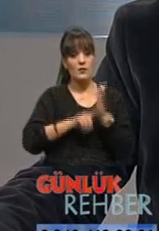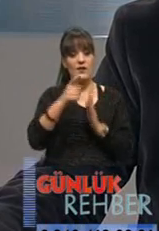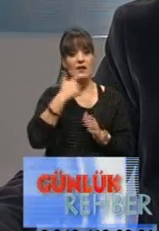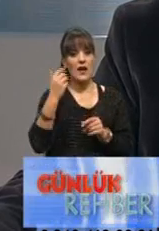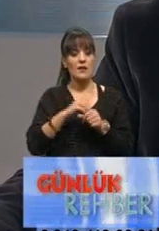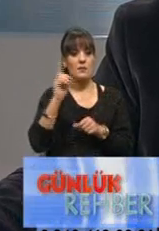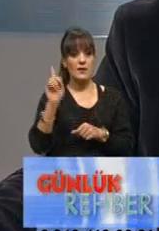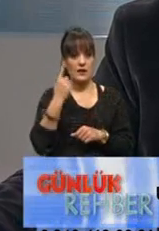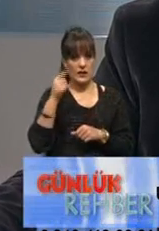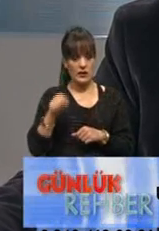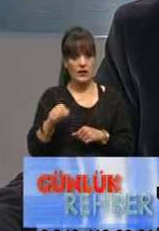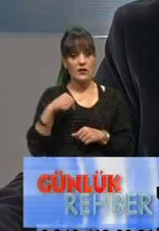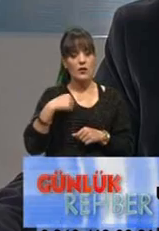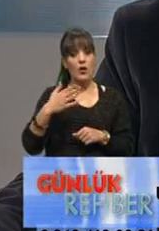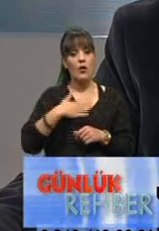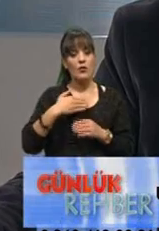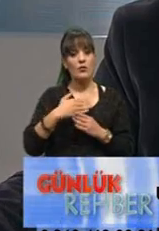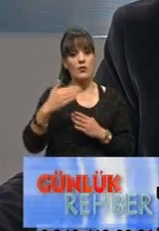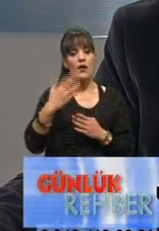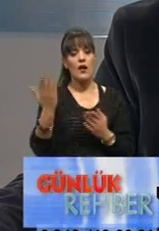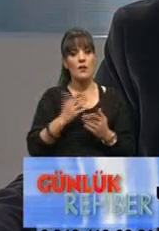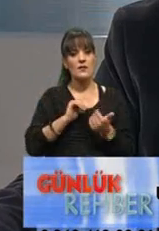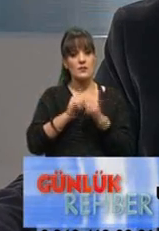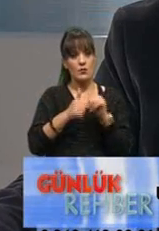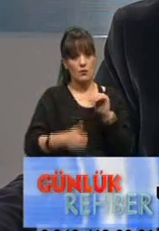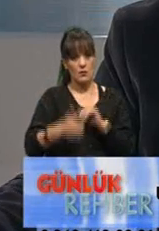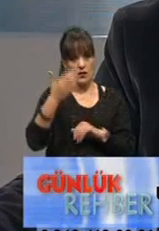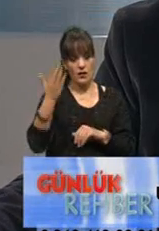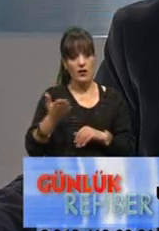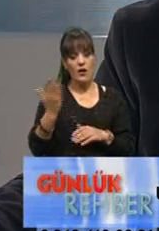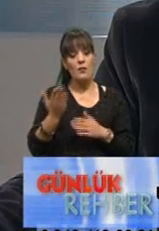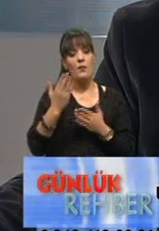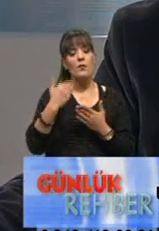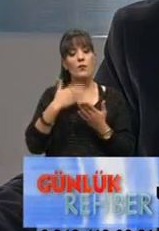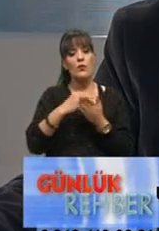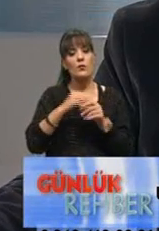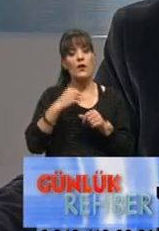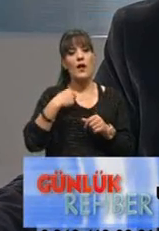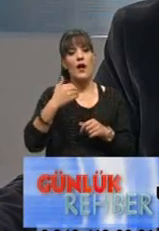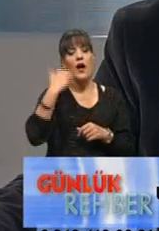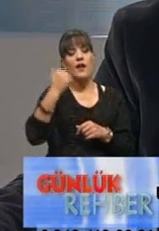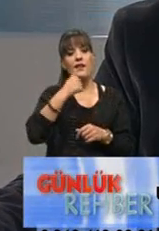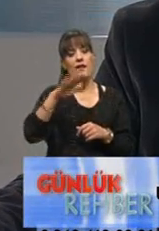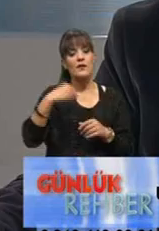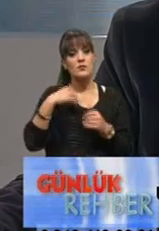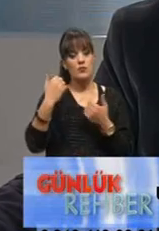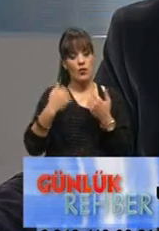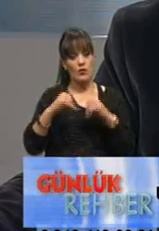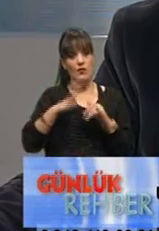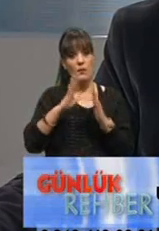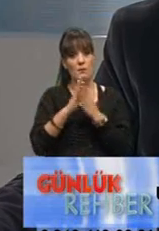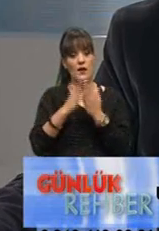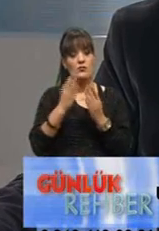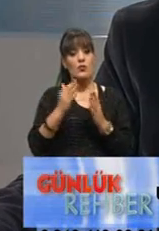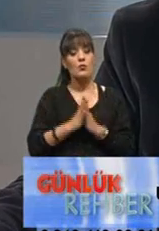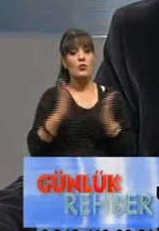de bir ilktir. Şimdi önümüzde hem Spor Bakanlığımızın programında olan bir Akdeniz Oyunları var biliyorsunuz. Mersin'de hı hı. yapılacak çok büyük